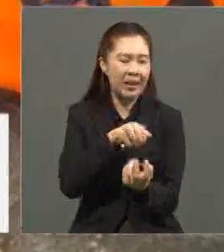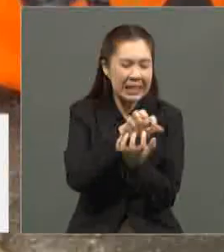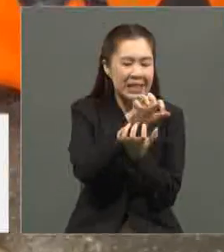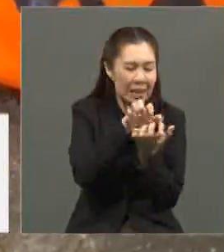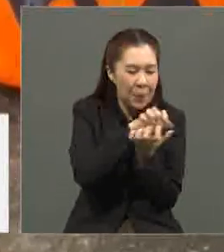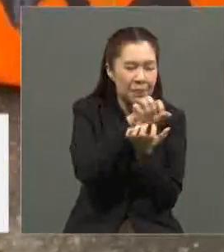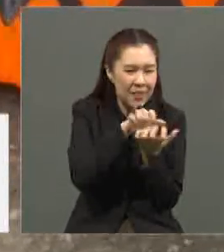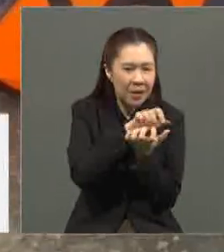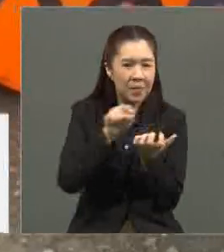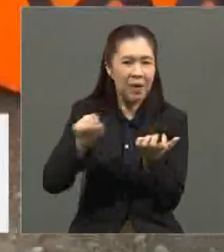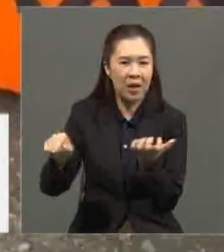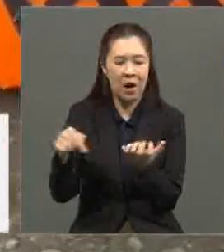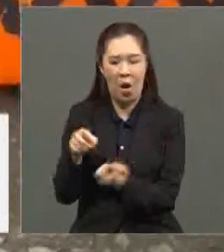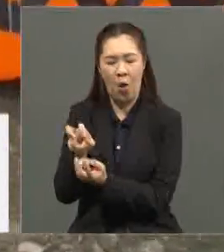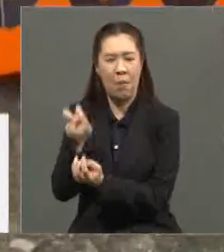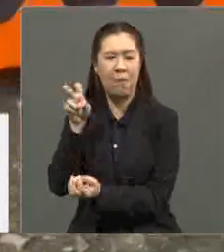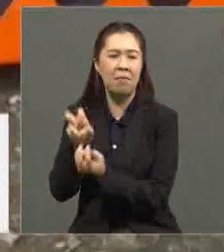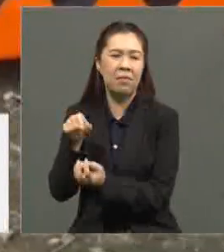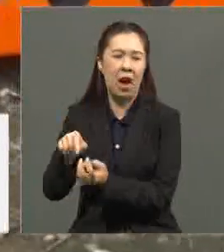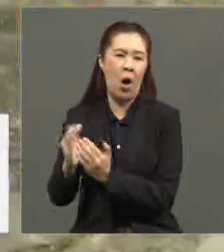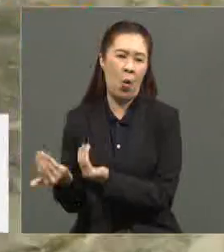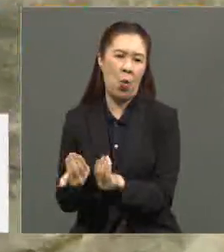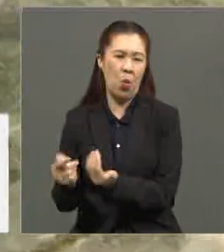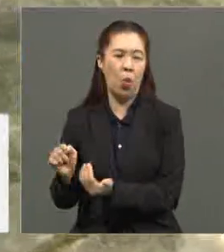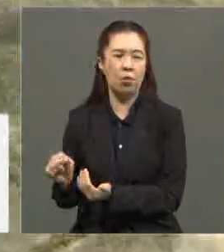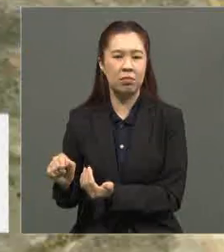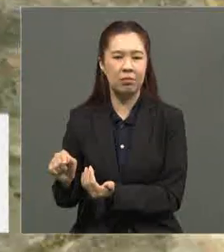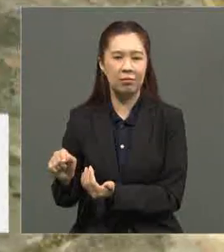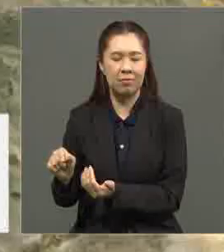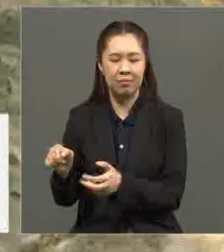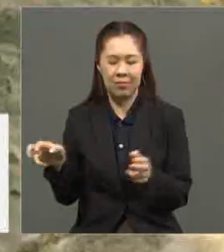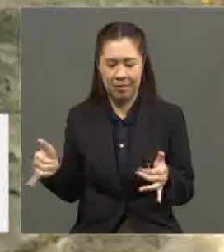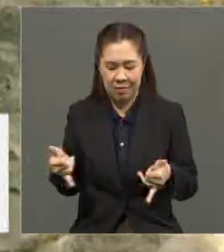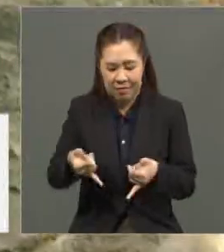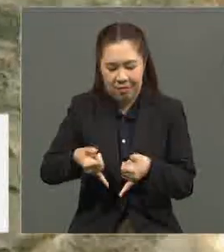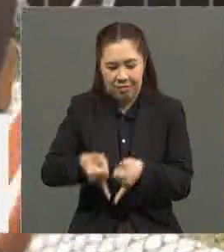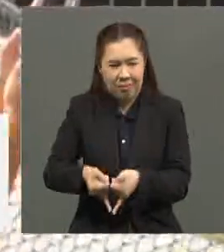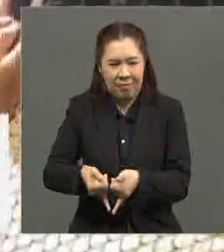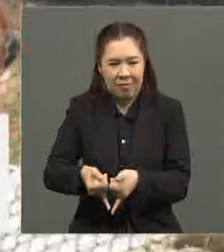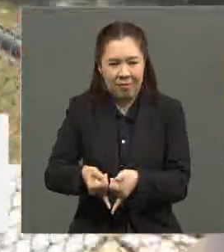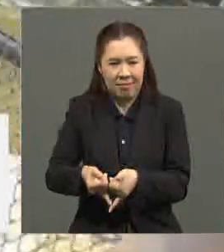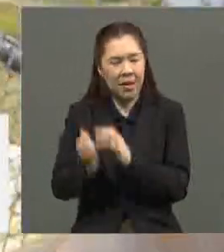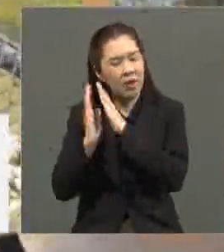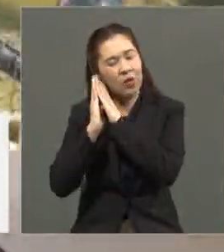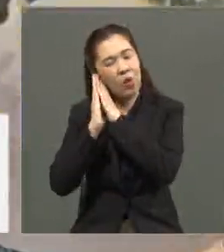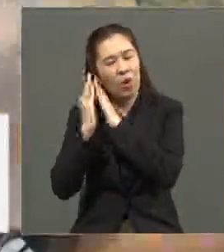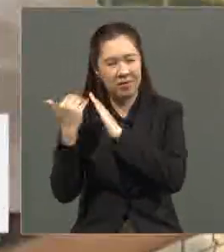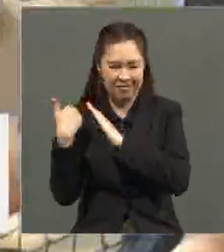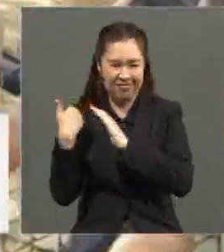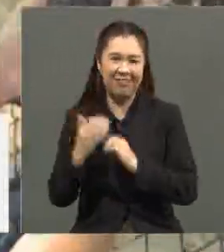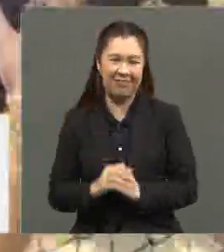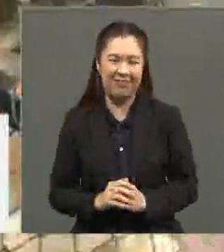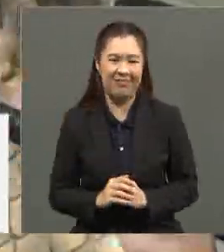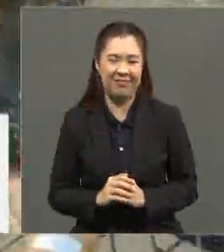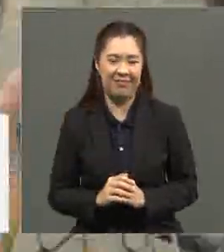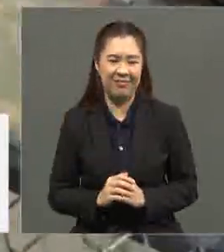ขึ้นมาจากน้ำแล้วก็อาจจะไม่ค่อยกินสักเท่าไหร่นะคะก็มานอนต่อข้างๆนี่แหละค่ะกับแม่โจน่านั่นเองนะคะไม่ค่อยจะสนใจ